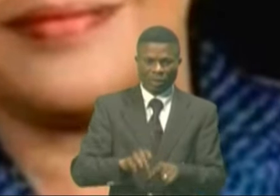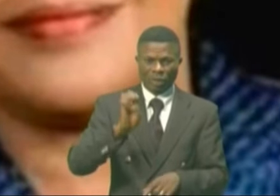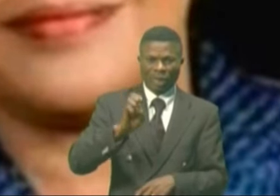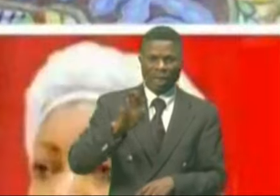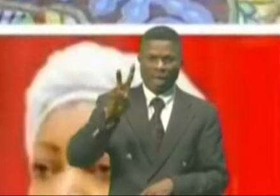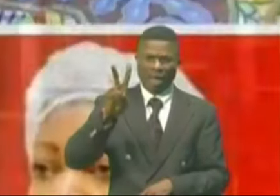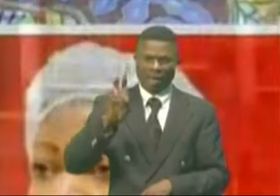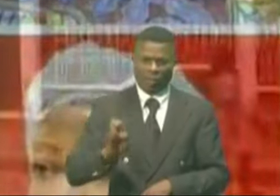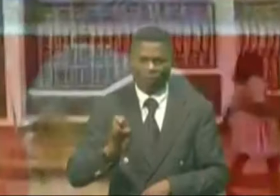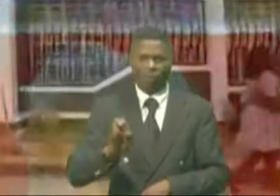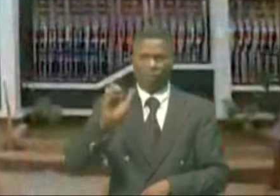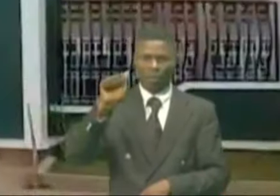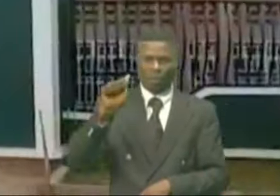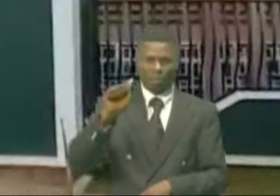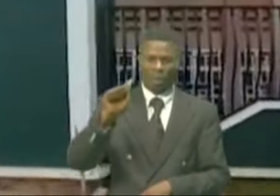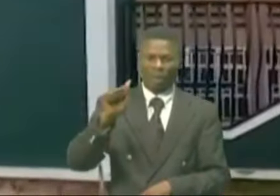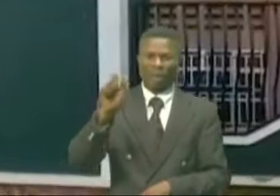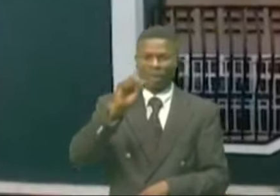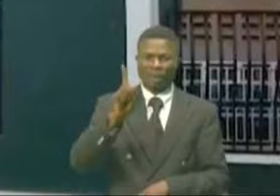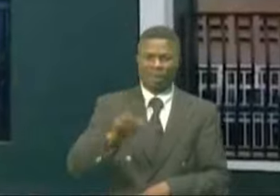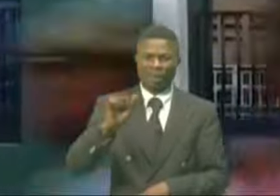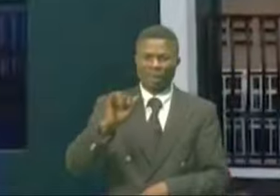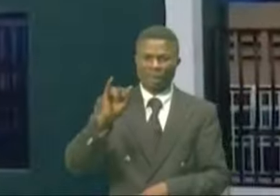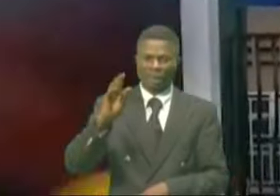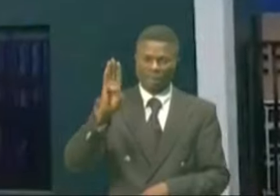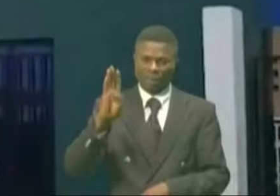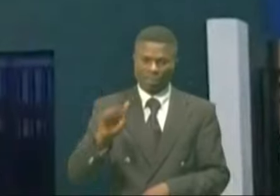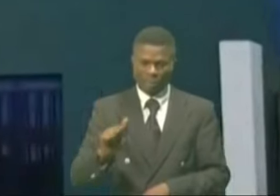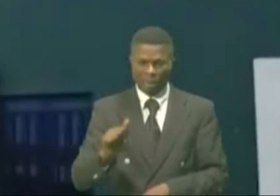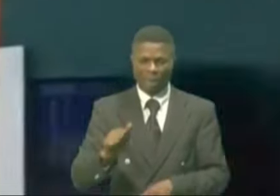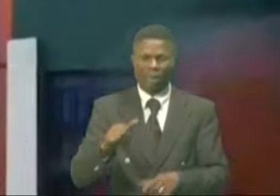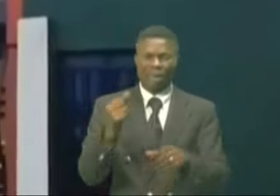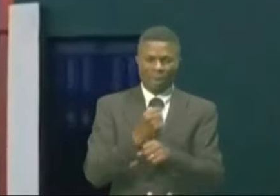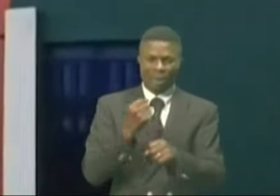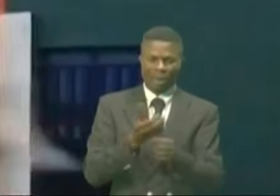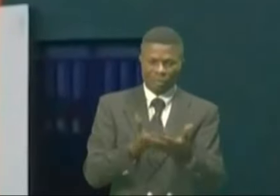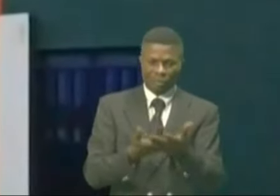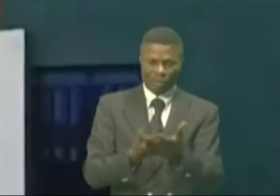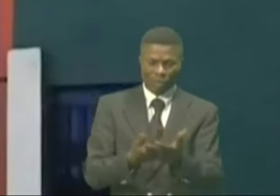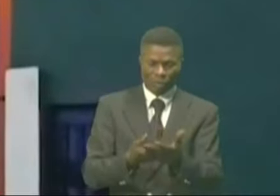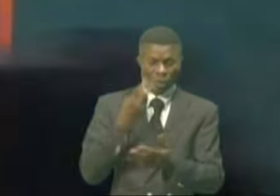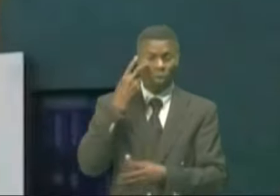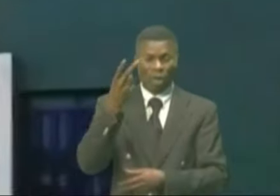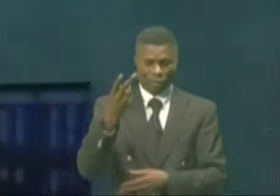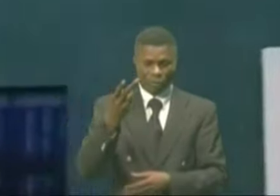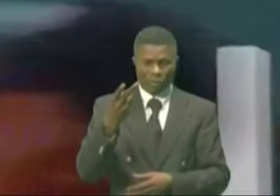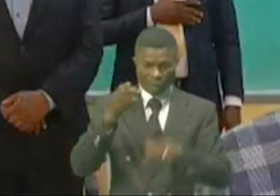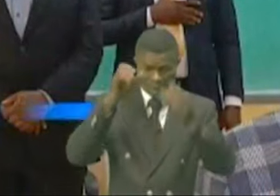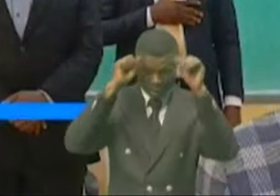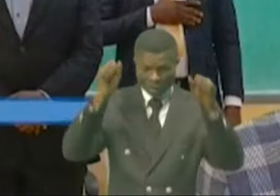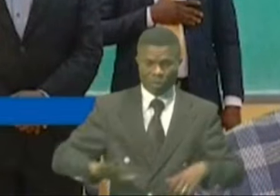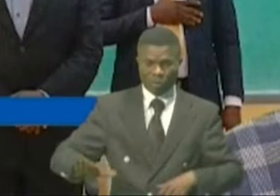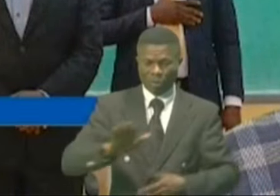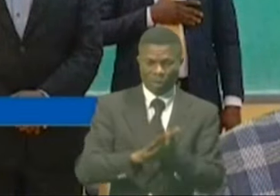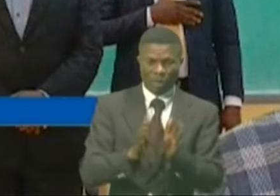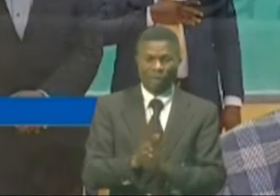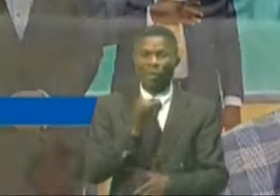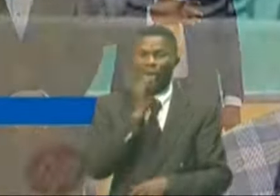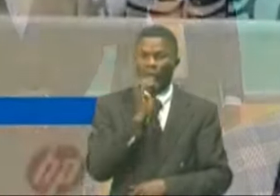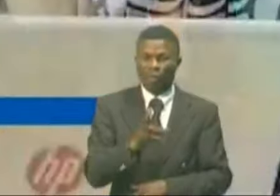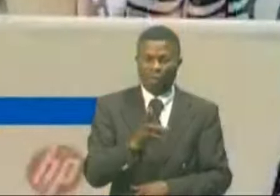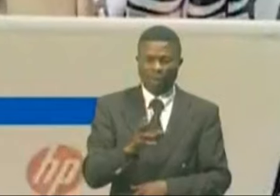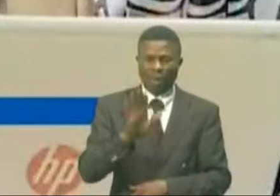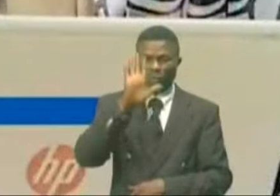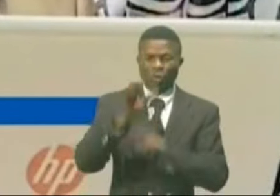Roussel Fouamba qui porteront la lourde mission dans leur secteur de matérialiser la vision du président de la République pour son